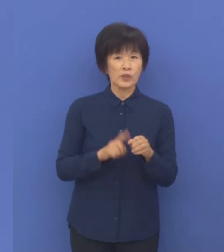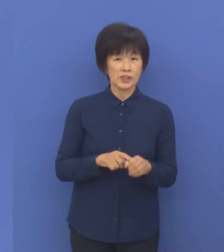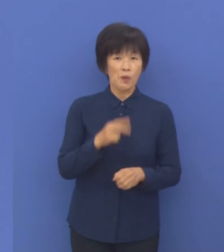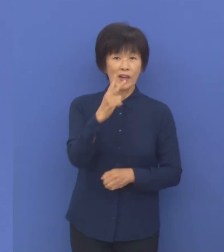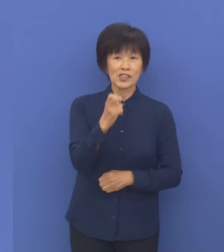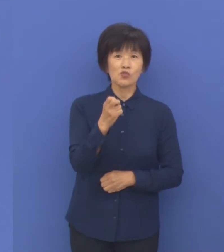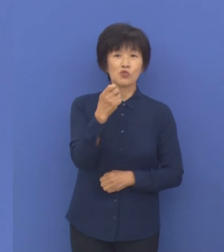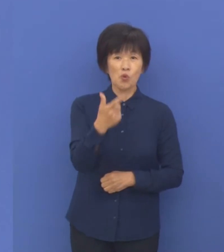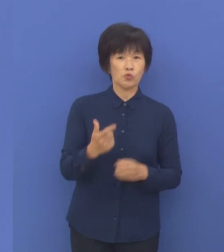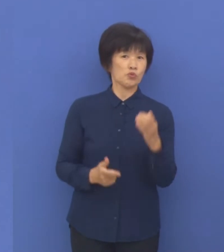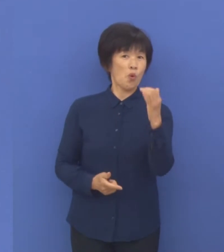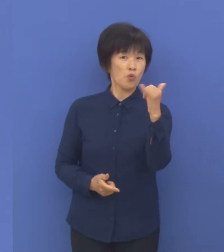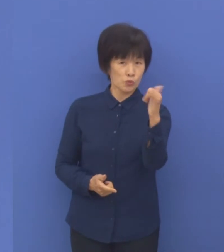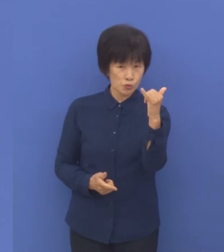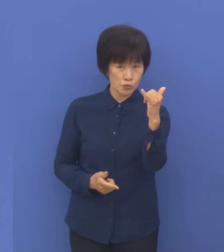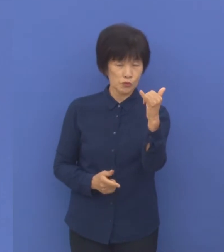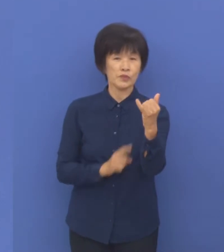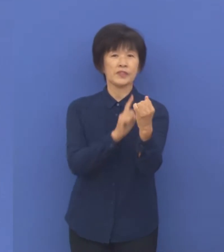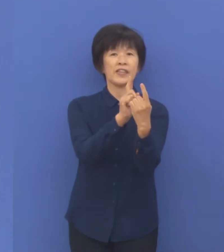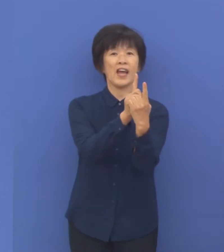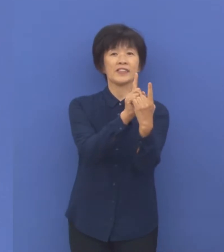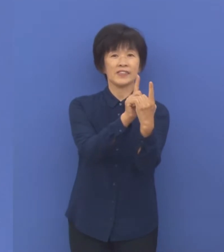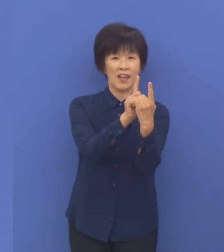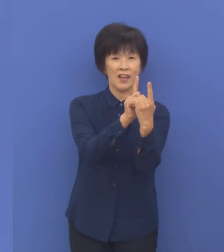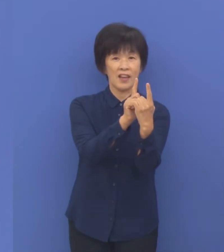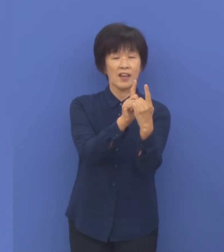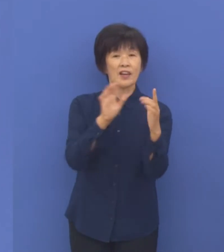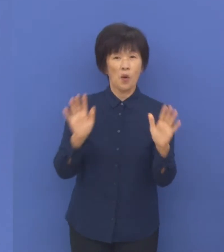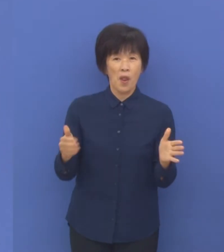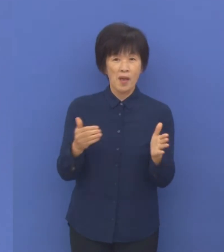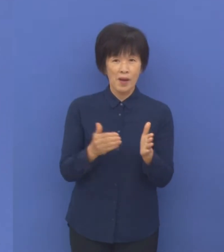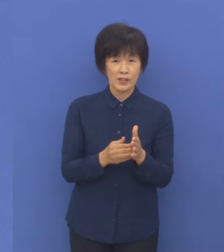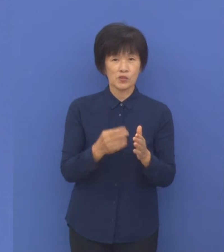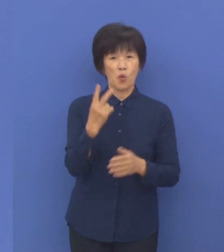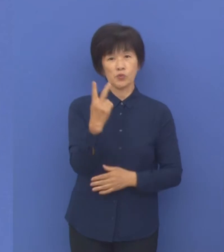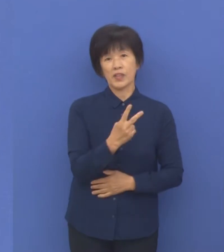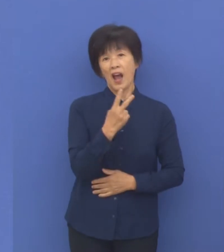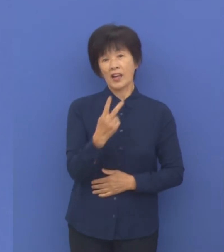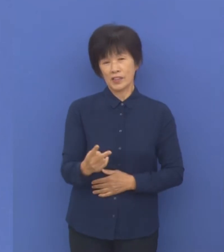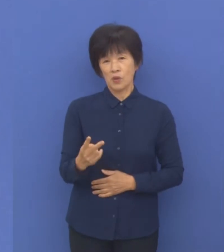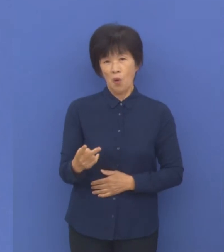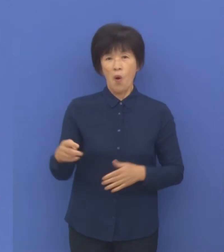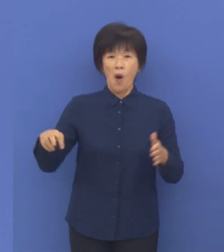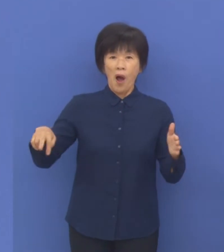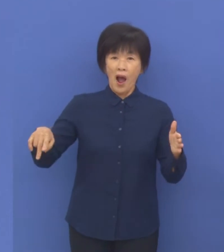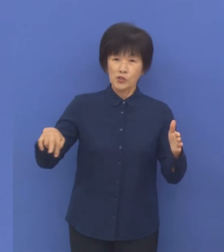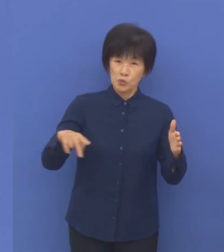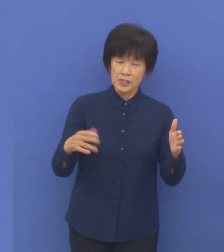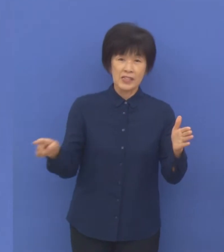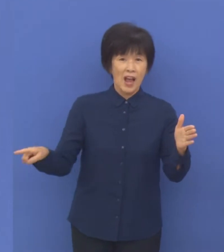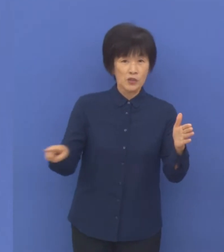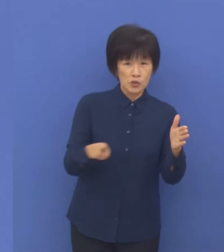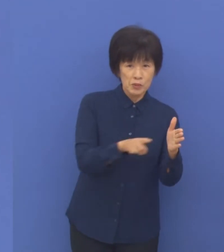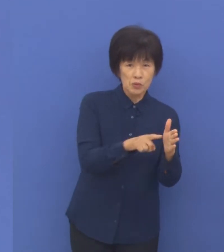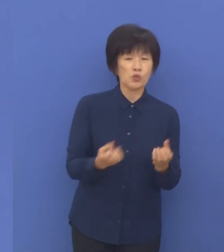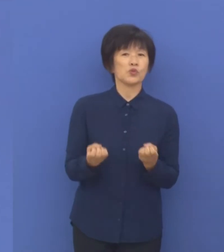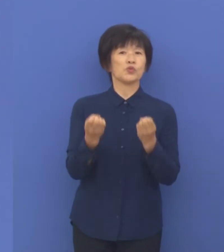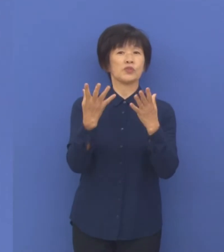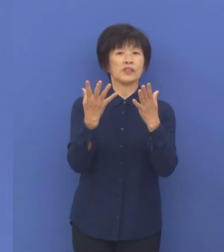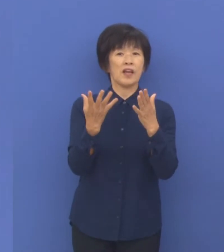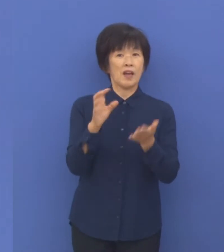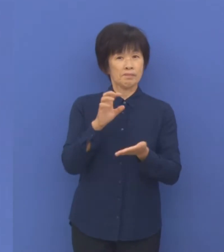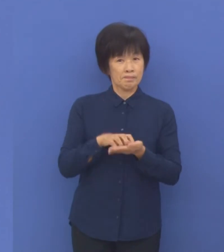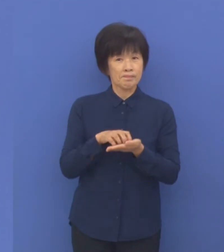26組のご夫婦に対しこれまでのお2人の歩みを祝福して祝賀状と